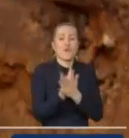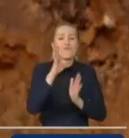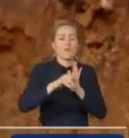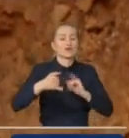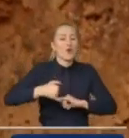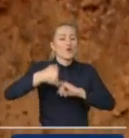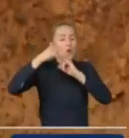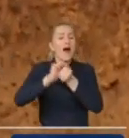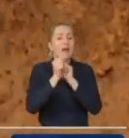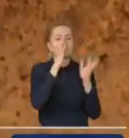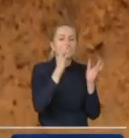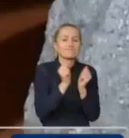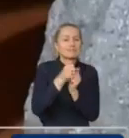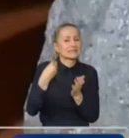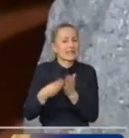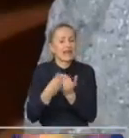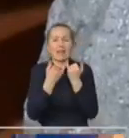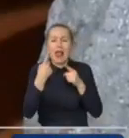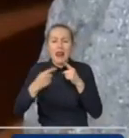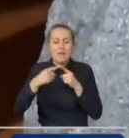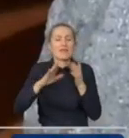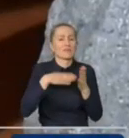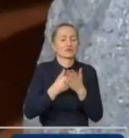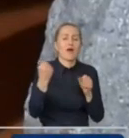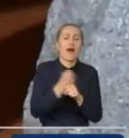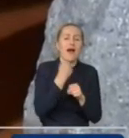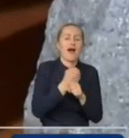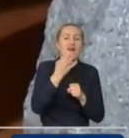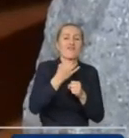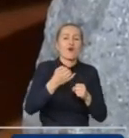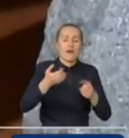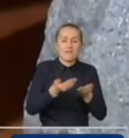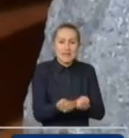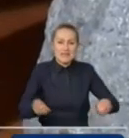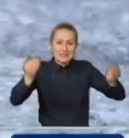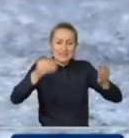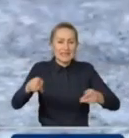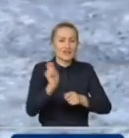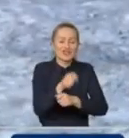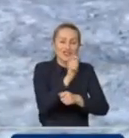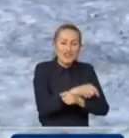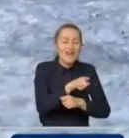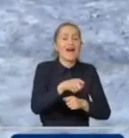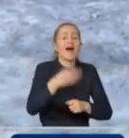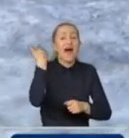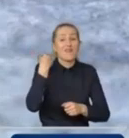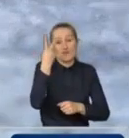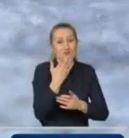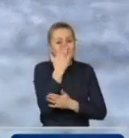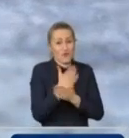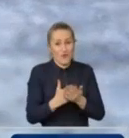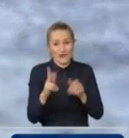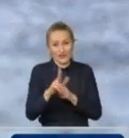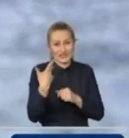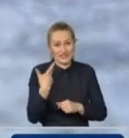czy odnaleźć cenne artefakty. Na przykład fragment kamiennej misy chrzcielnej z wapienia gotlandzkiego, która może pochodzić z drugiej połowy XIII